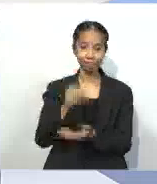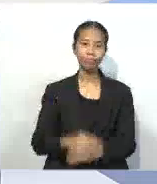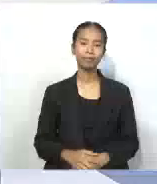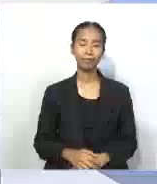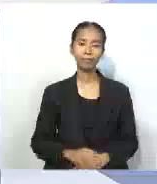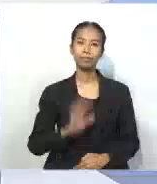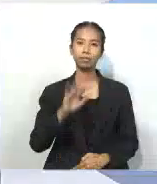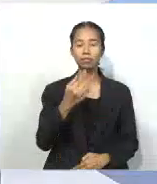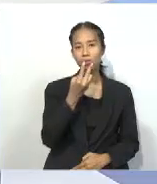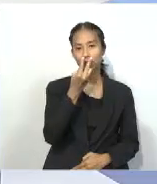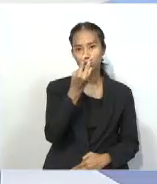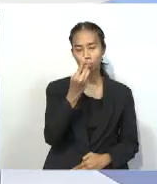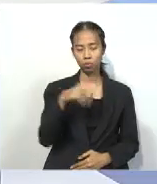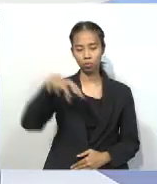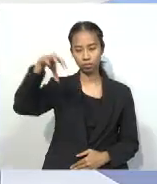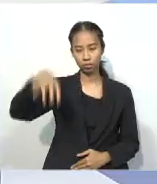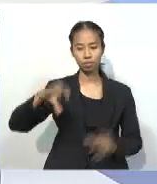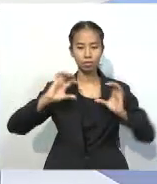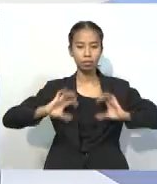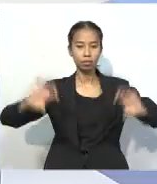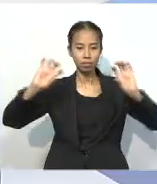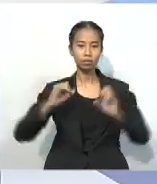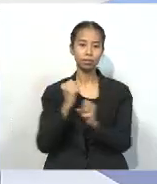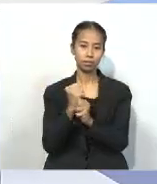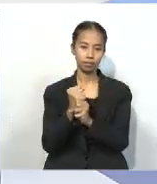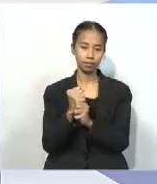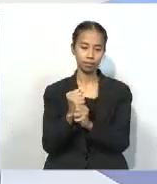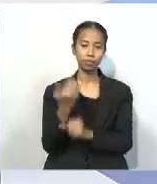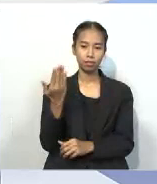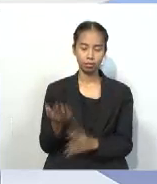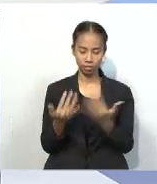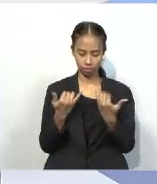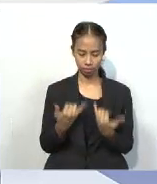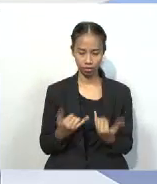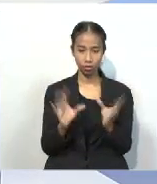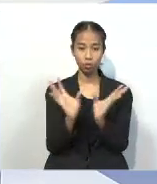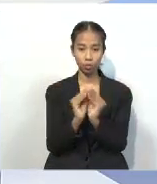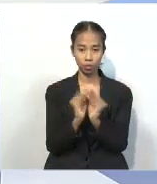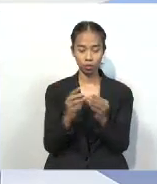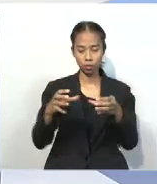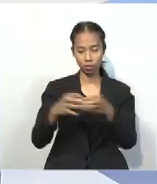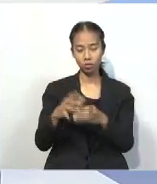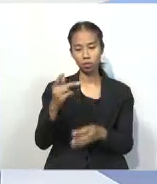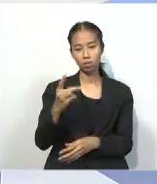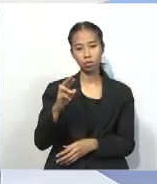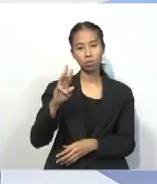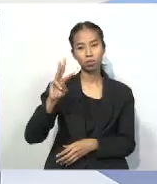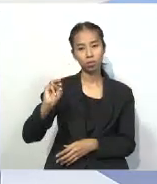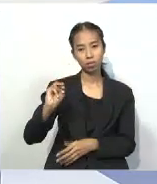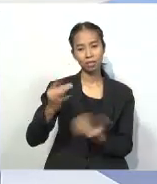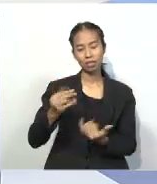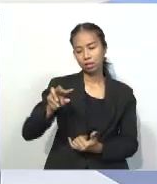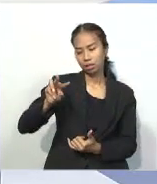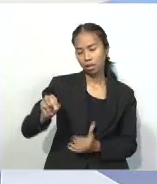เอาละค่ะเดี๋ยวเราไปดูบรรยากาศที่ทำเนียบรัฐบาลกันบ้างนะคะวันนี้เนี่ยจริงๆต้องบอกว่าเป็นการประชุมคณะรัฐมนตรีนัดสุดท้าย